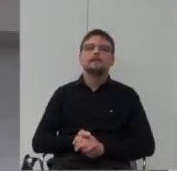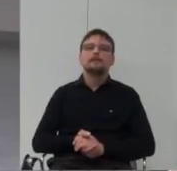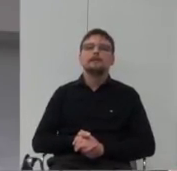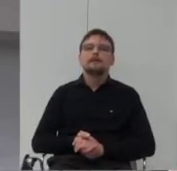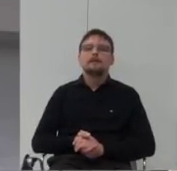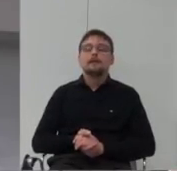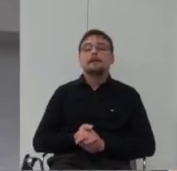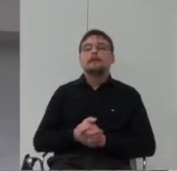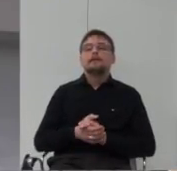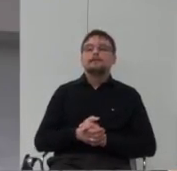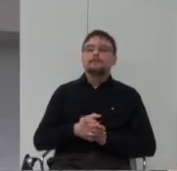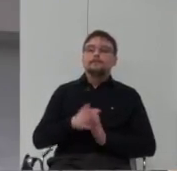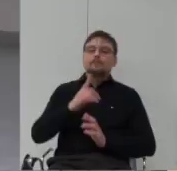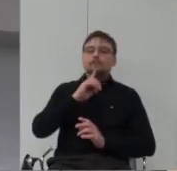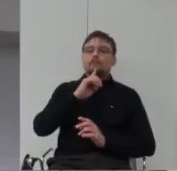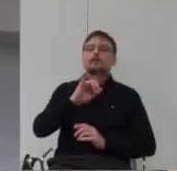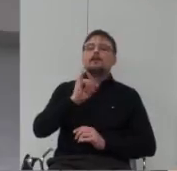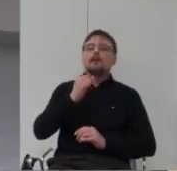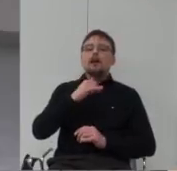ją rozumieć,